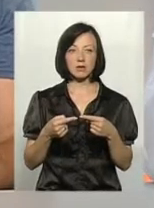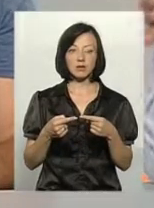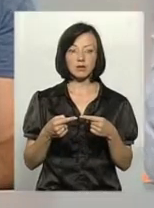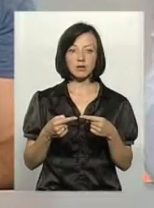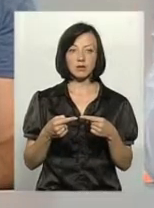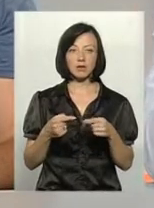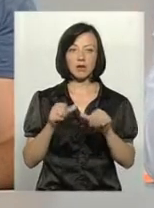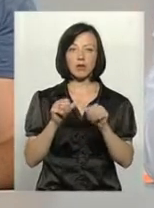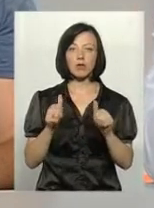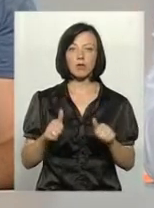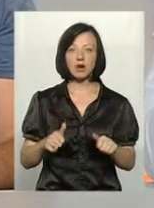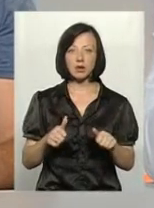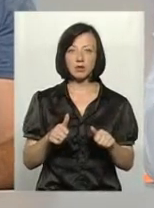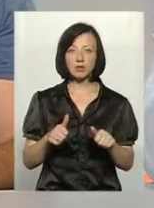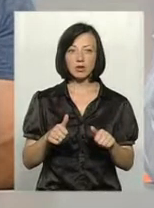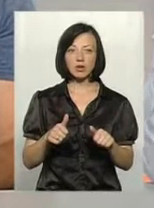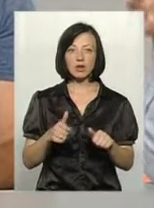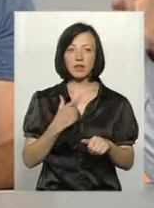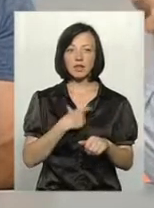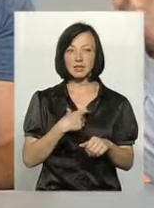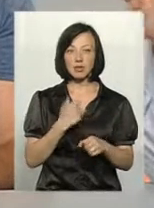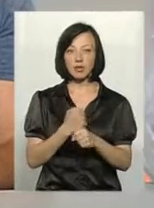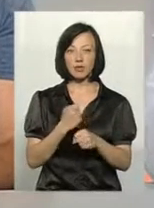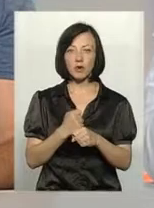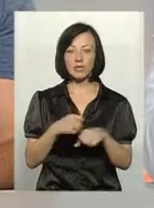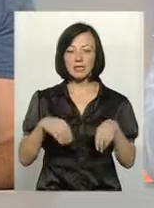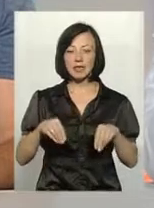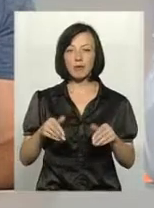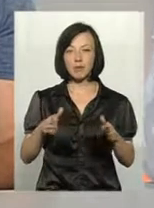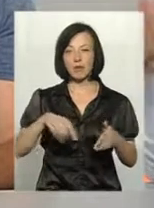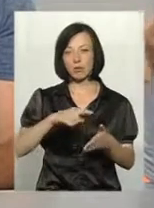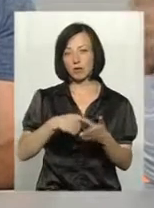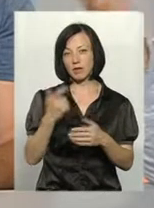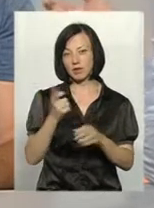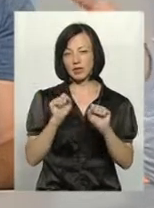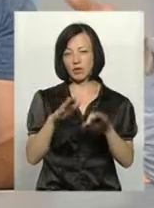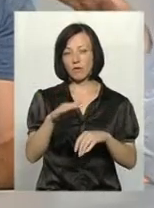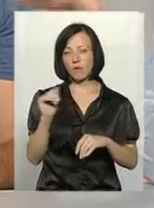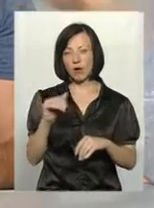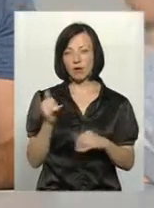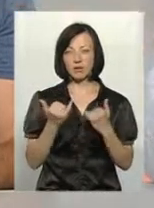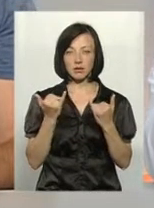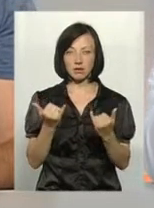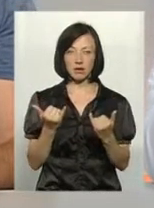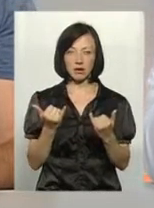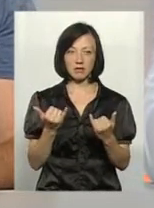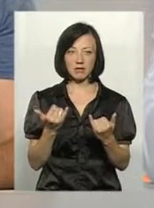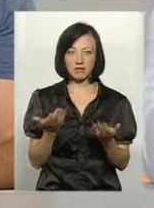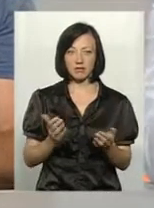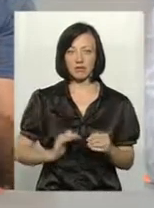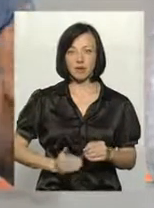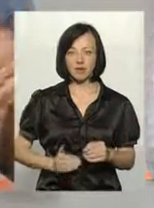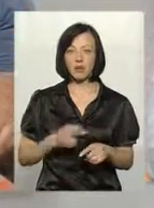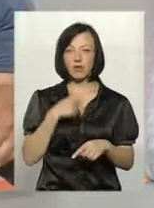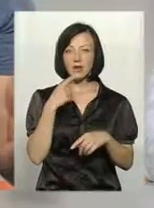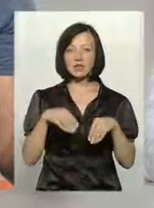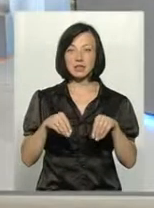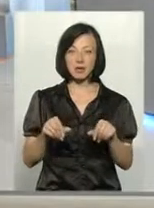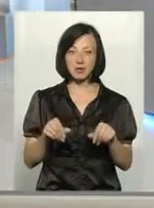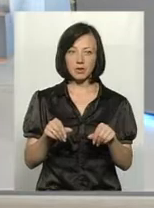оформляють від умерлої спадщини, оформляють на себе і роблять землі комунальної власності. і потім здають в оренду для орендарів. Ну, ми говоримо за землі, які